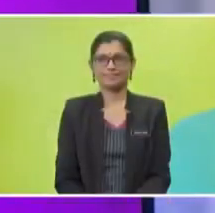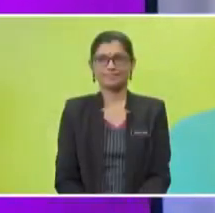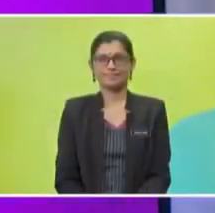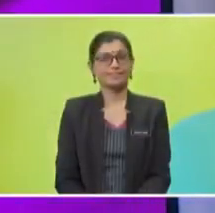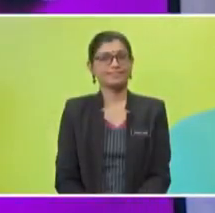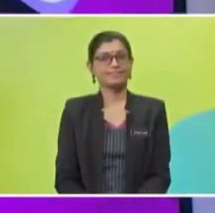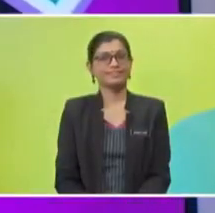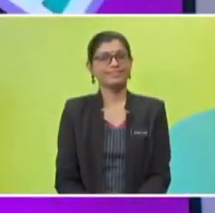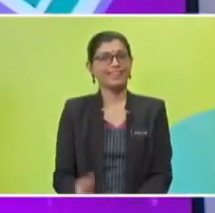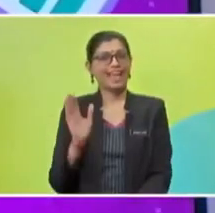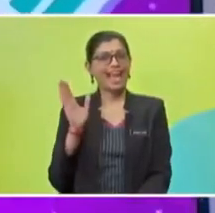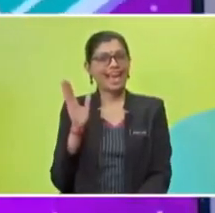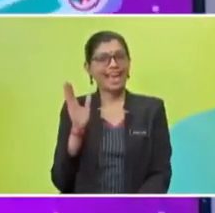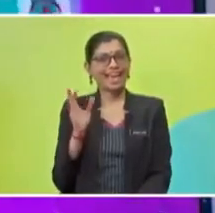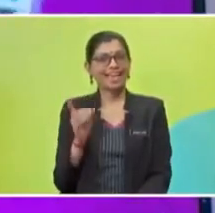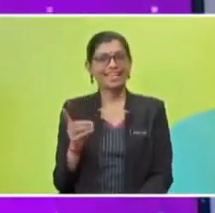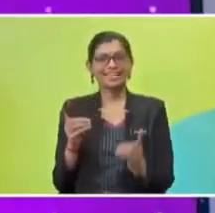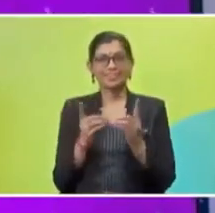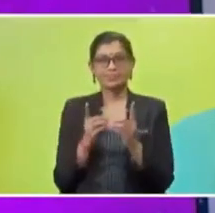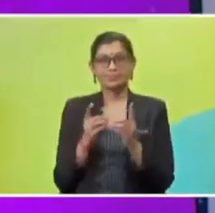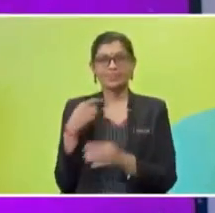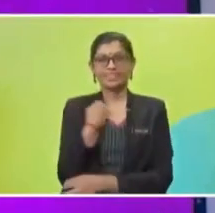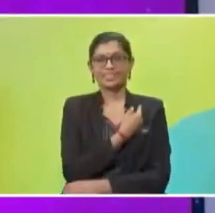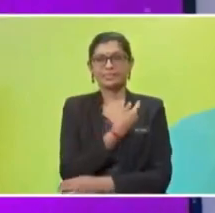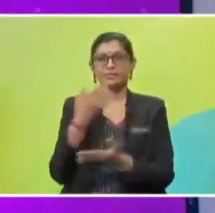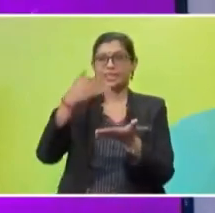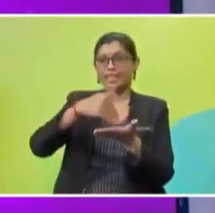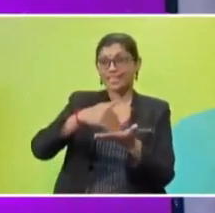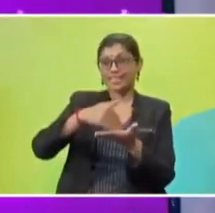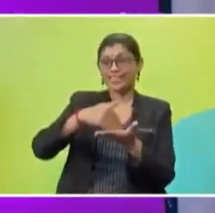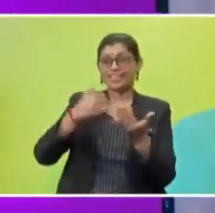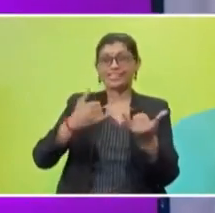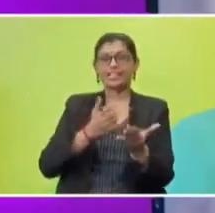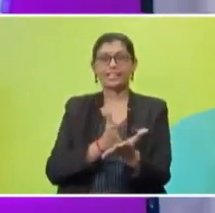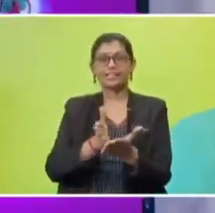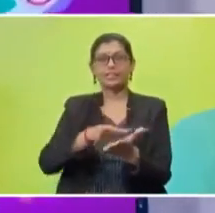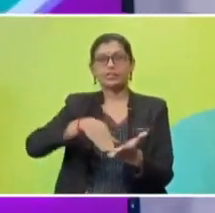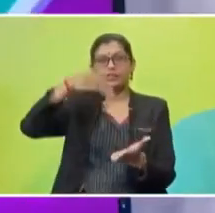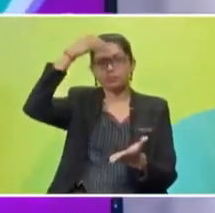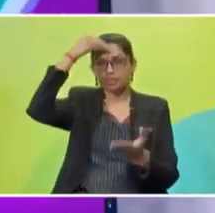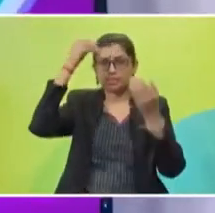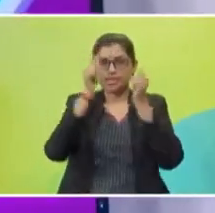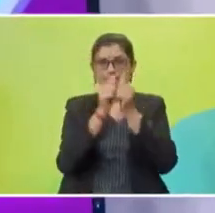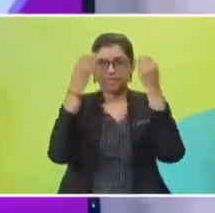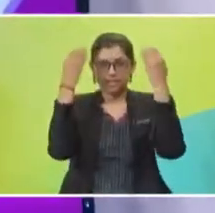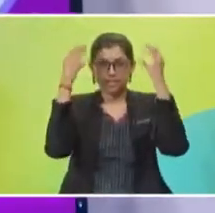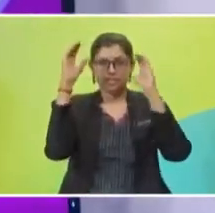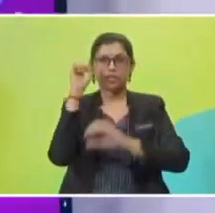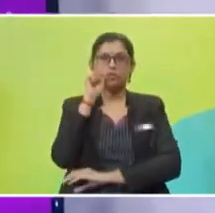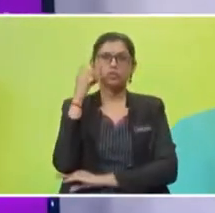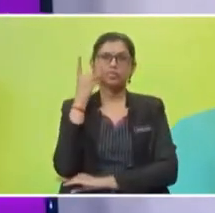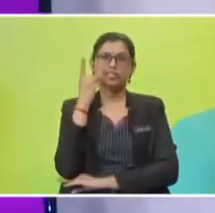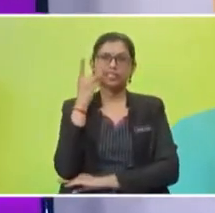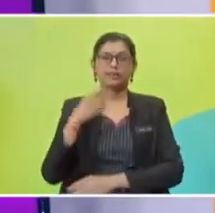Oh baiklah Masih bersama kami tentunya dalam gede TV cvm kita akan terus kamu berjalan dengan cek gusi dalam Syahrini CPU